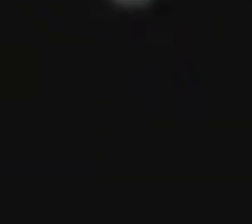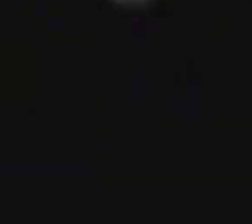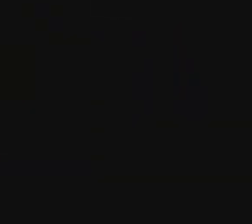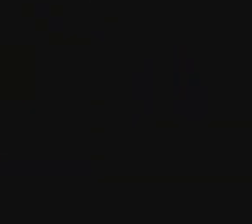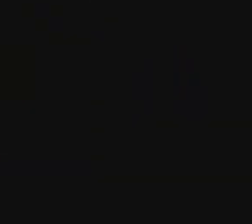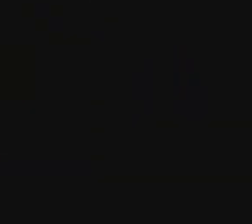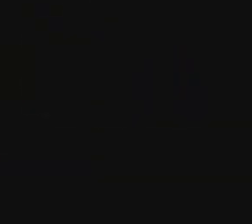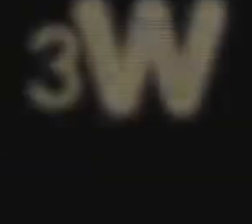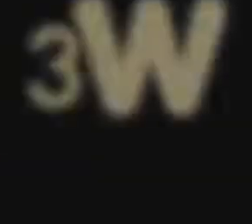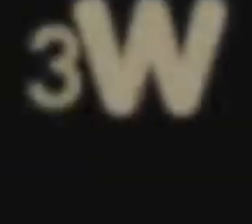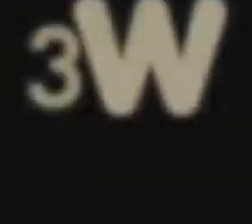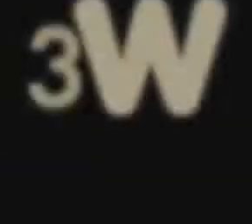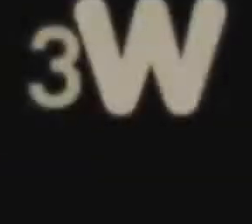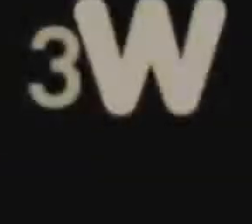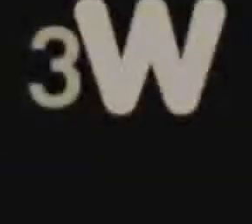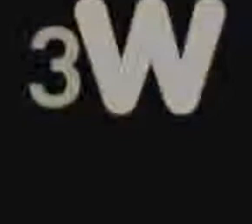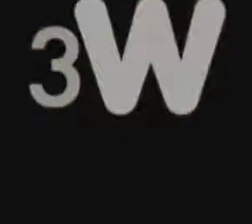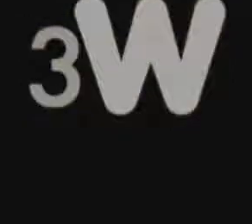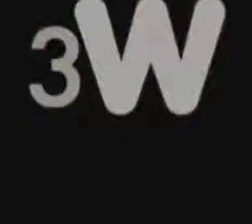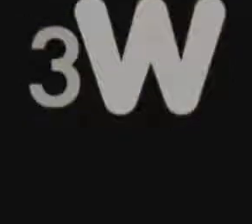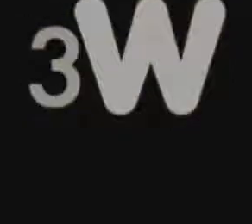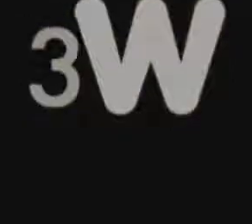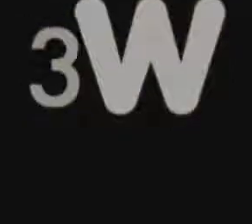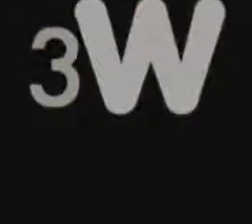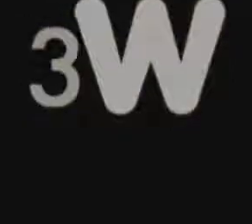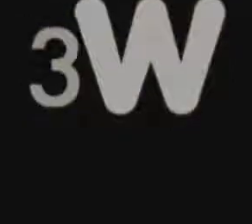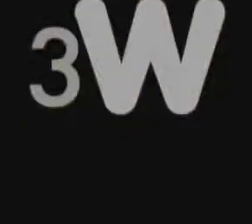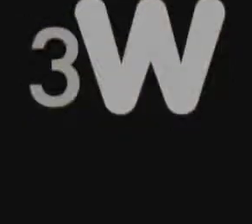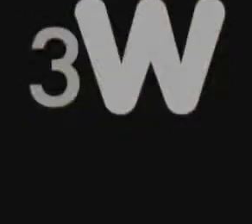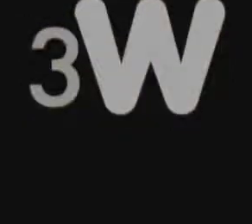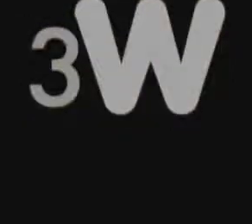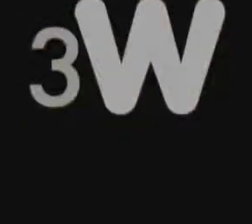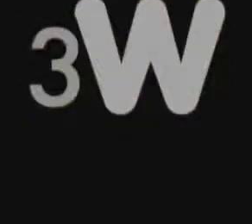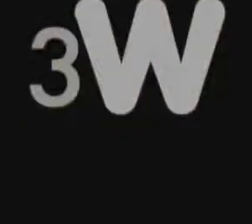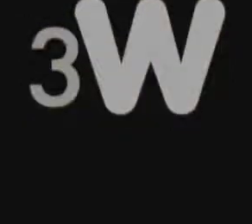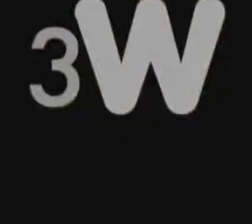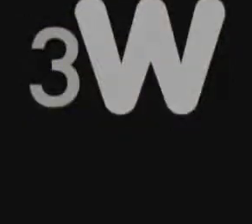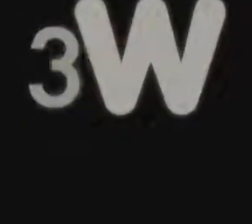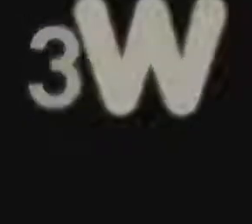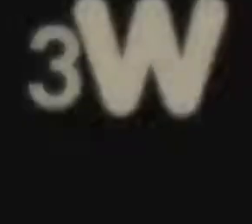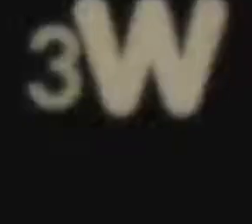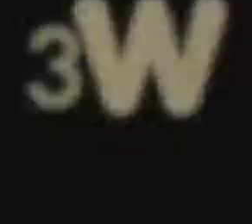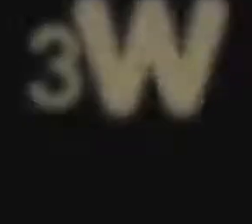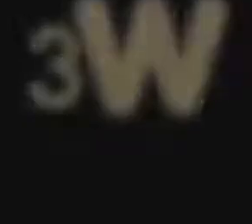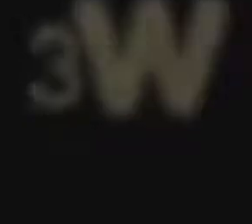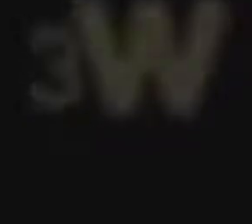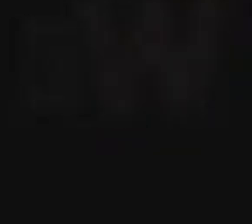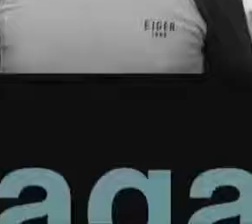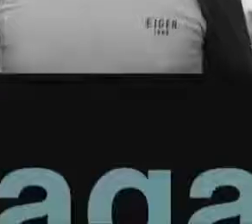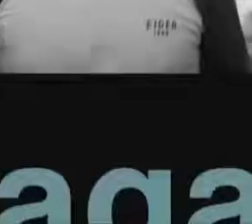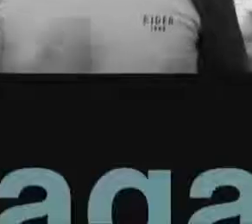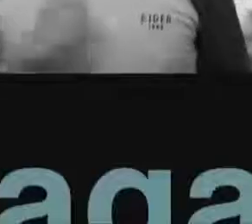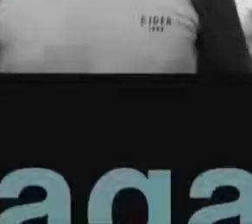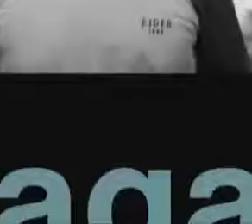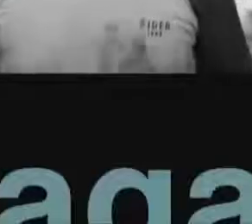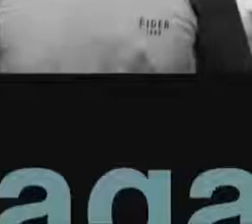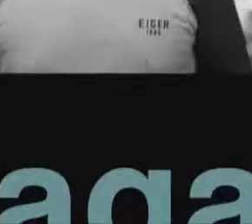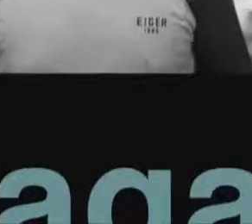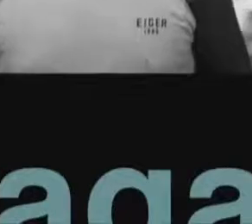sehari-hari dengan tiga wajib wajib Iman wajib amalan wajib dirimu